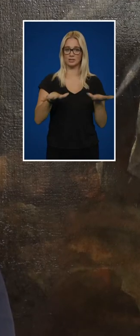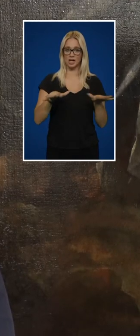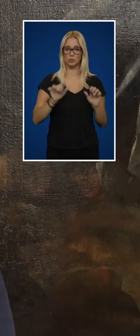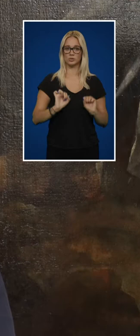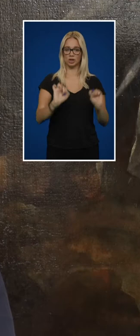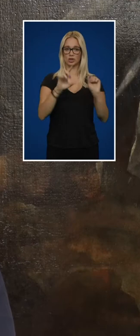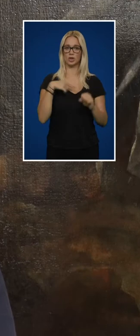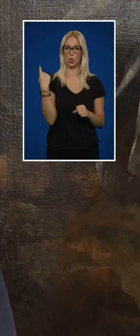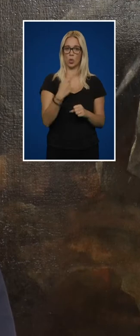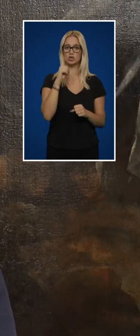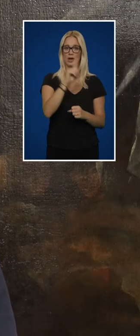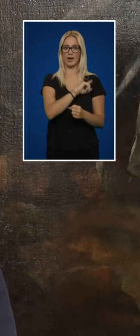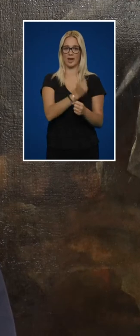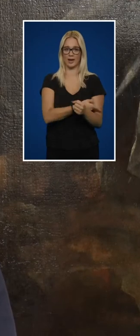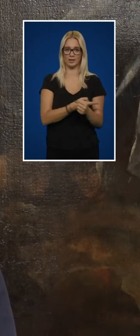1.400.000 kuna, od čega je